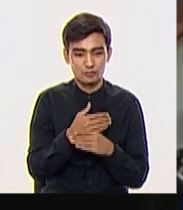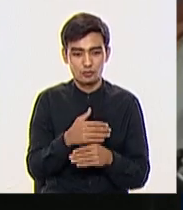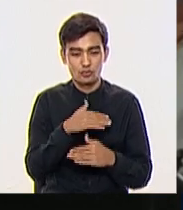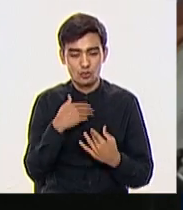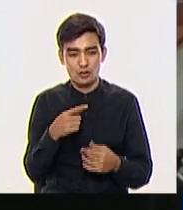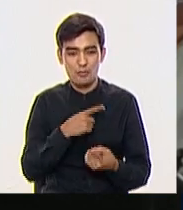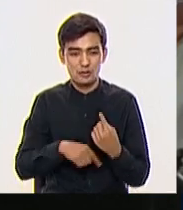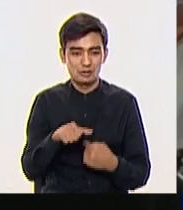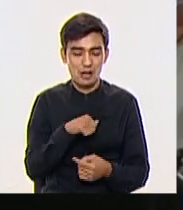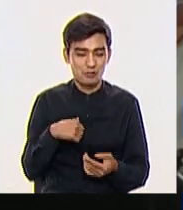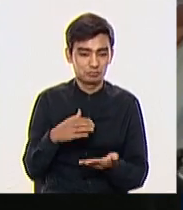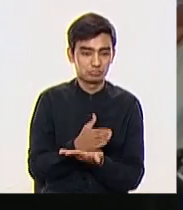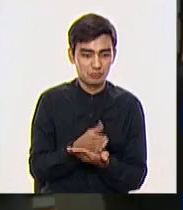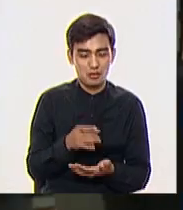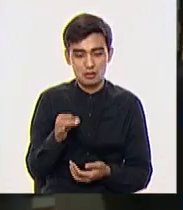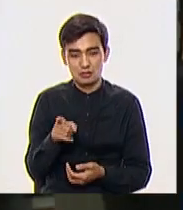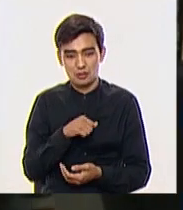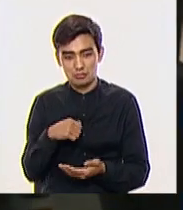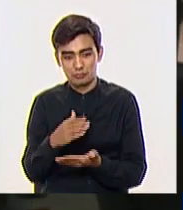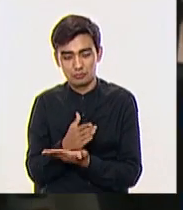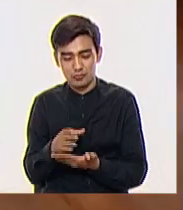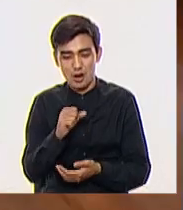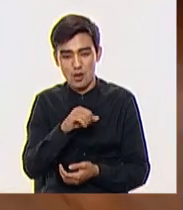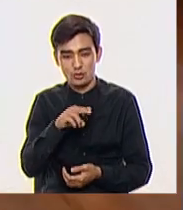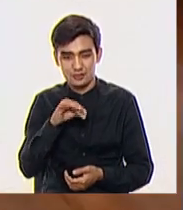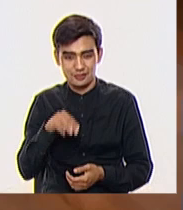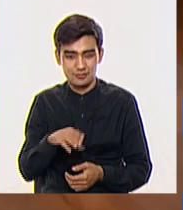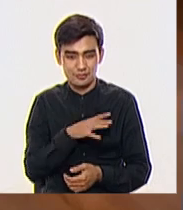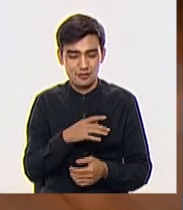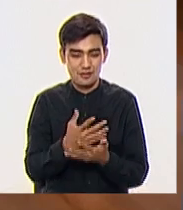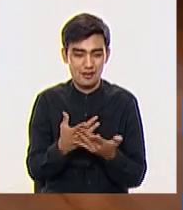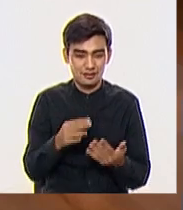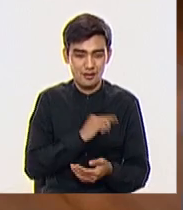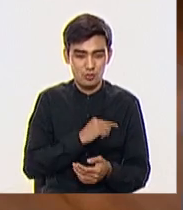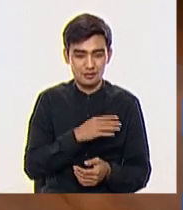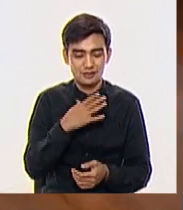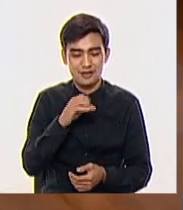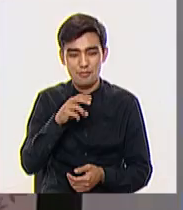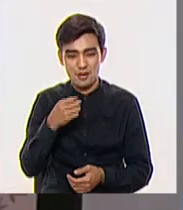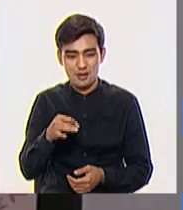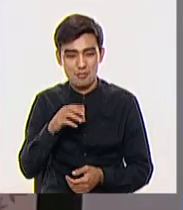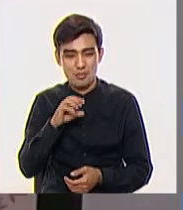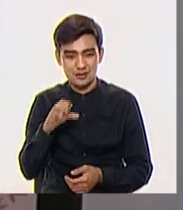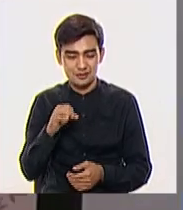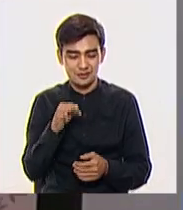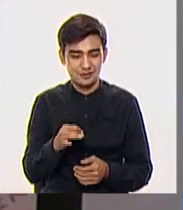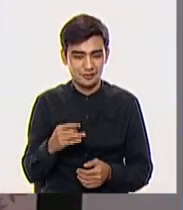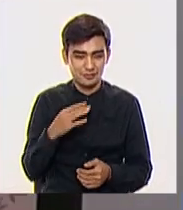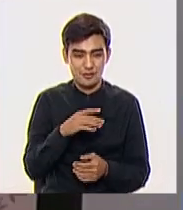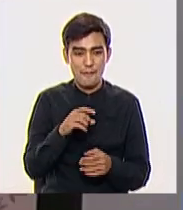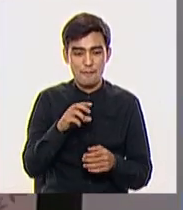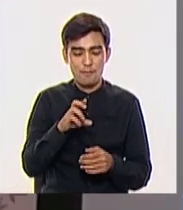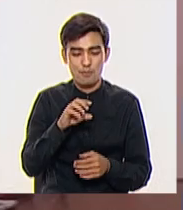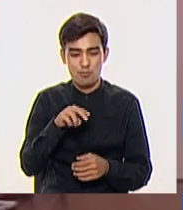Мы сами по себе, как бы вы сами по себе. Однако аудит выявил целый ряд недочетов в работе «Семей БАС». К примеру, имея целый автопарк